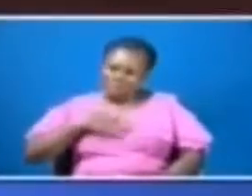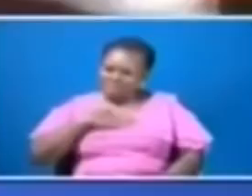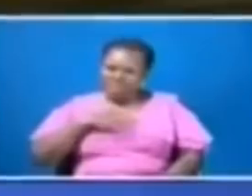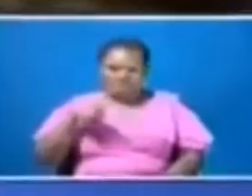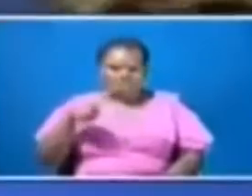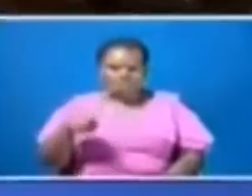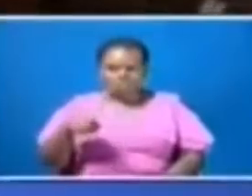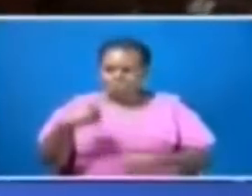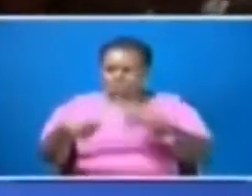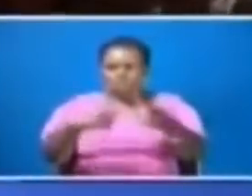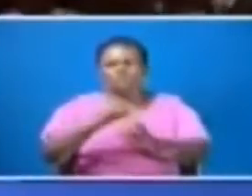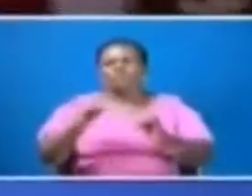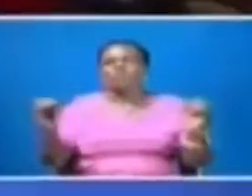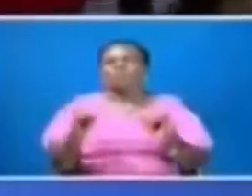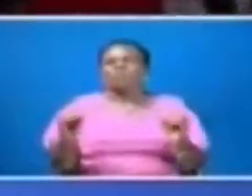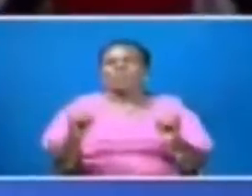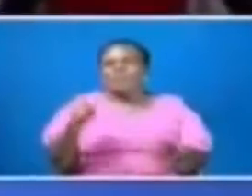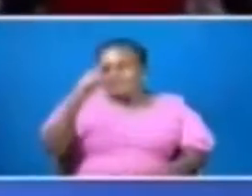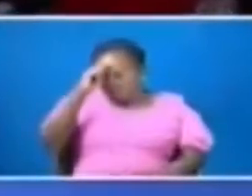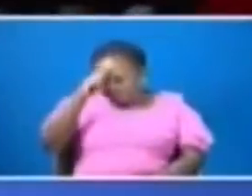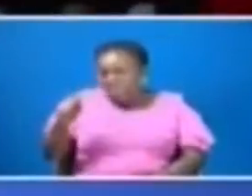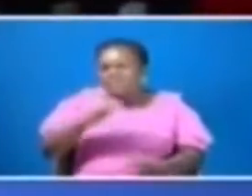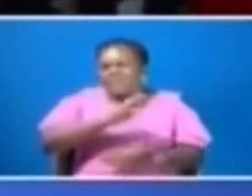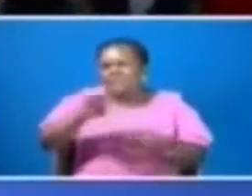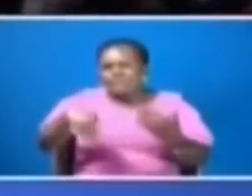ulipofikia hautaweza kuendelea.